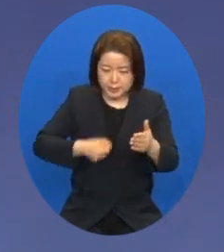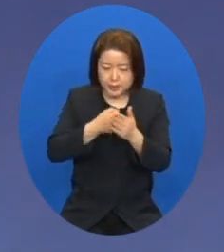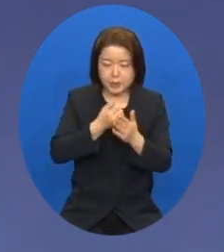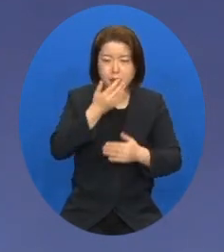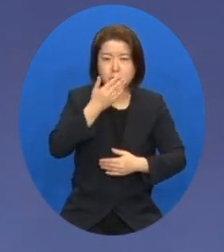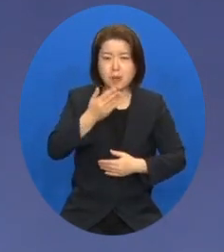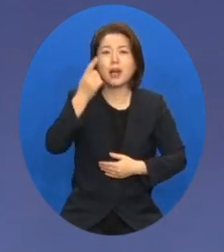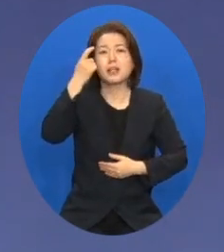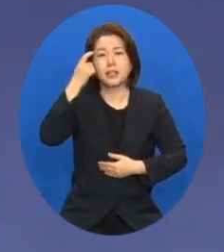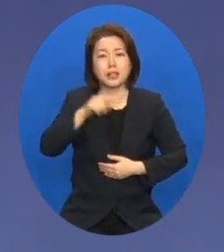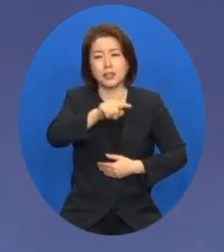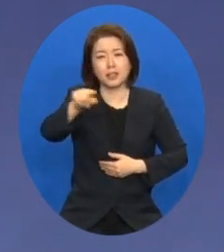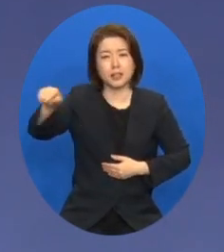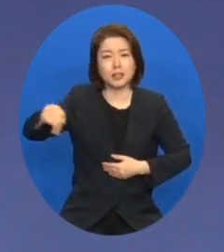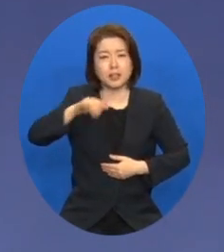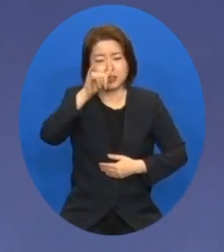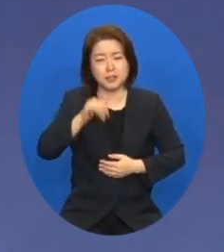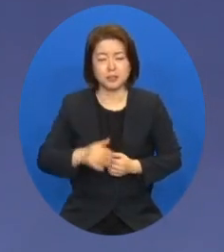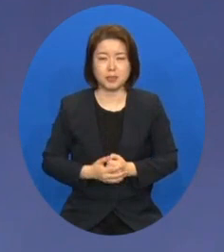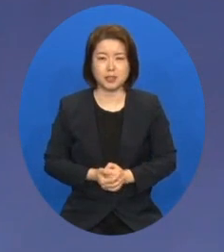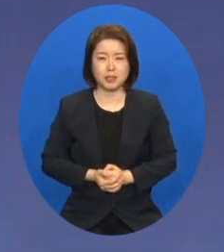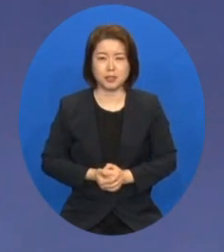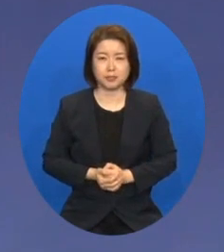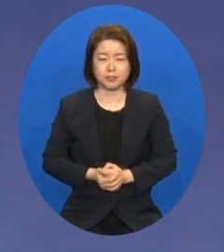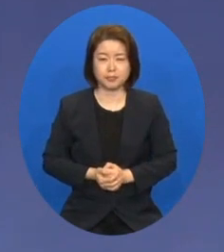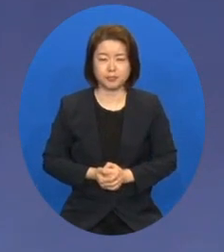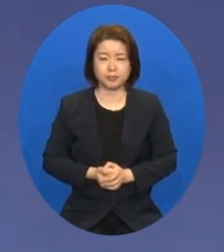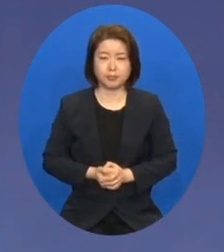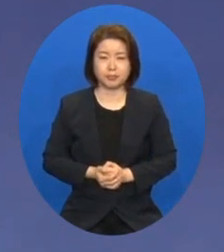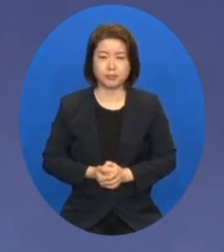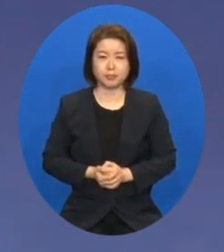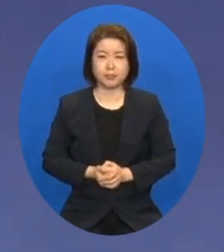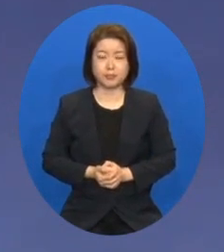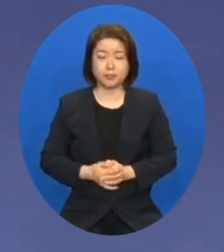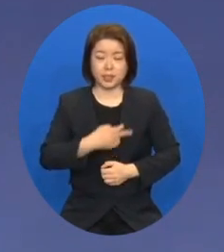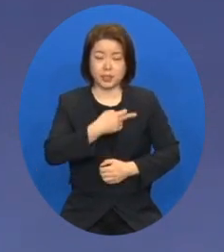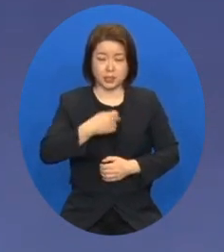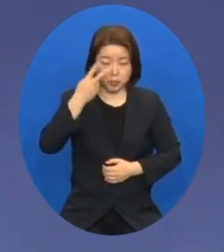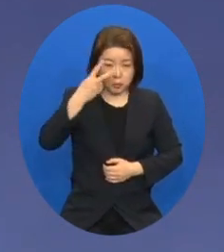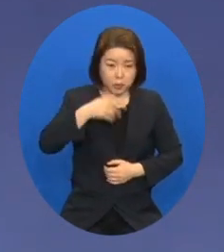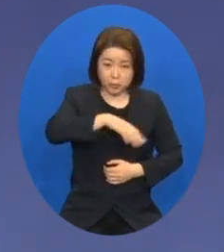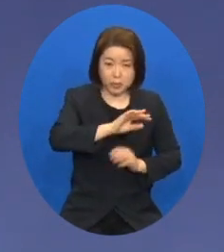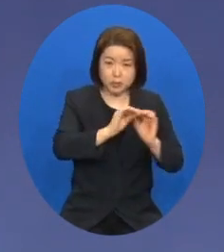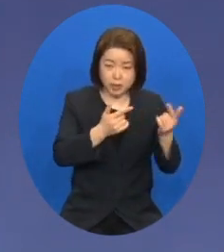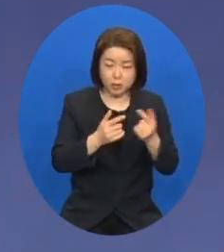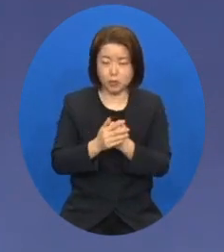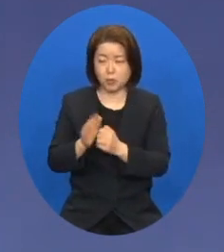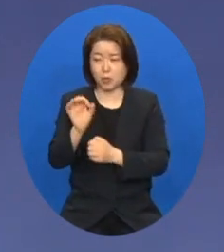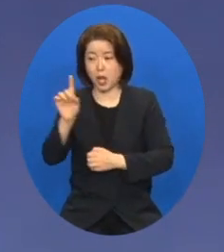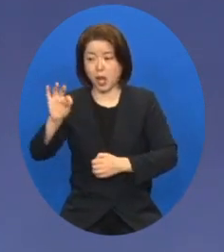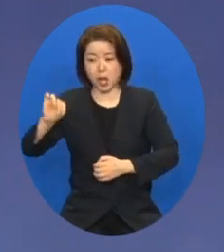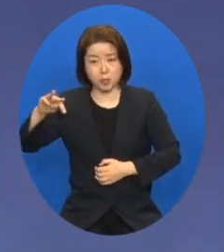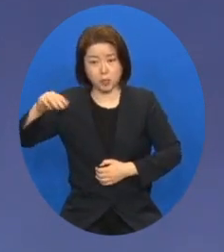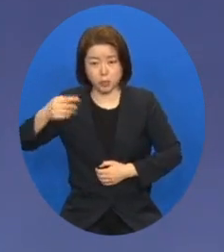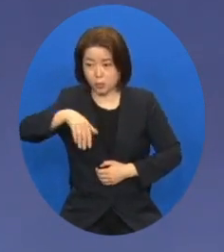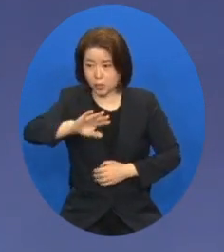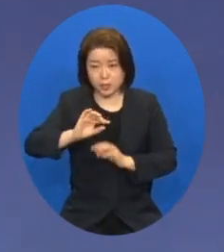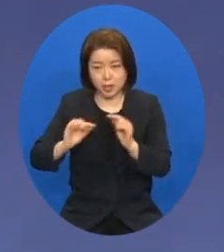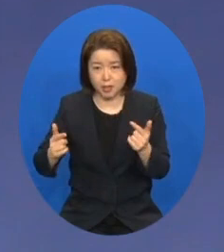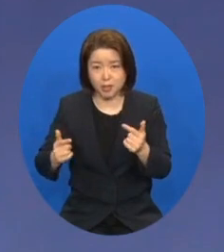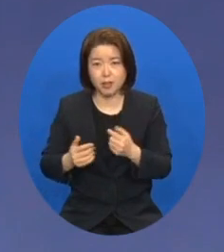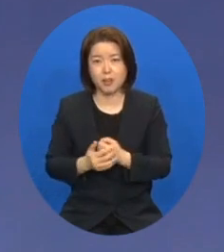있을까 하는 것이었습니다 자 그렇다면 사도 바울도 가지 않고 아볼로 도 가지 않고